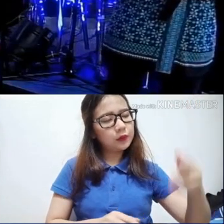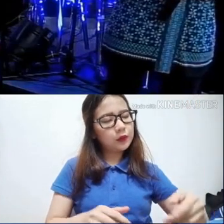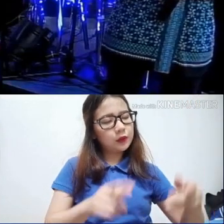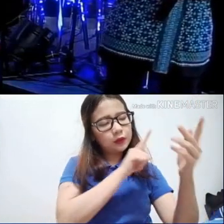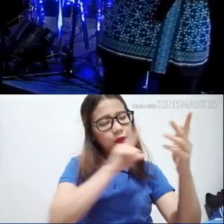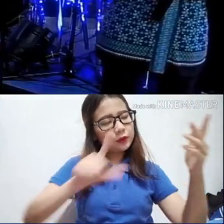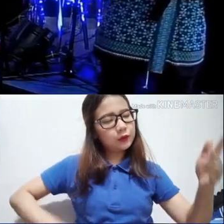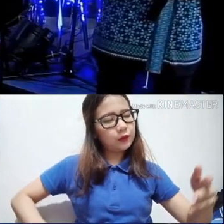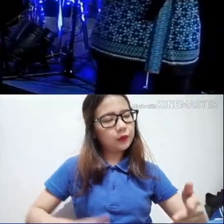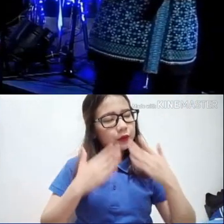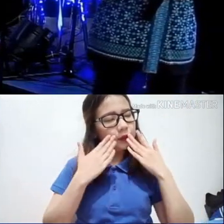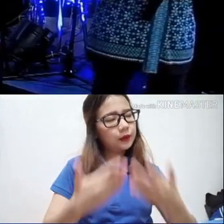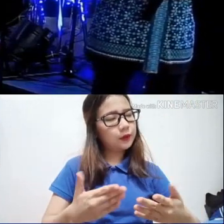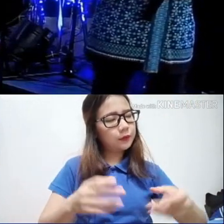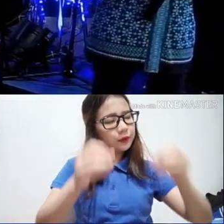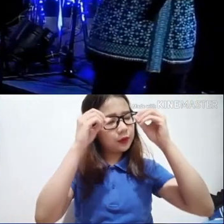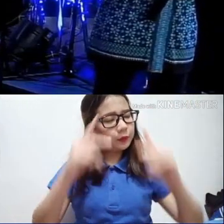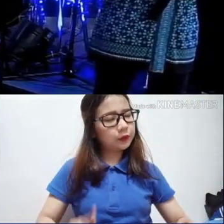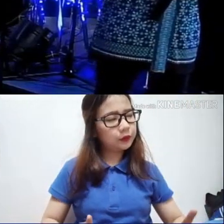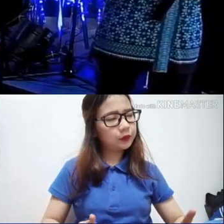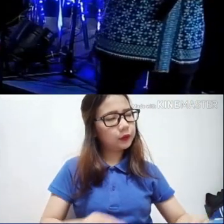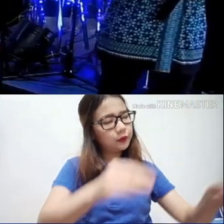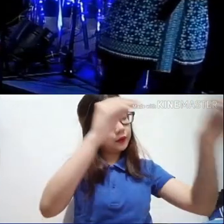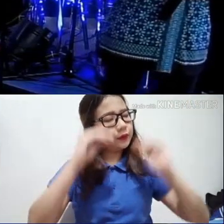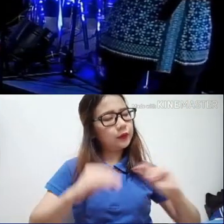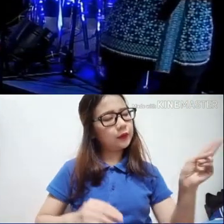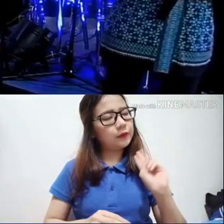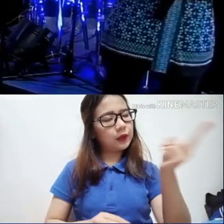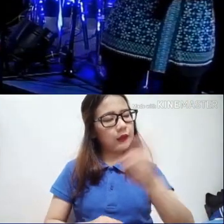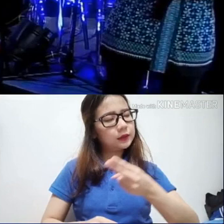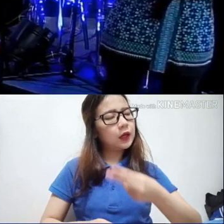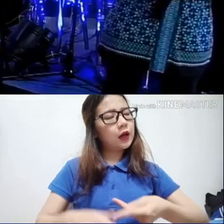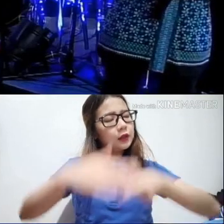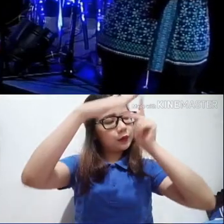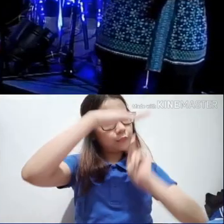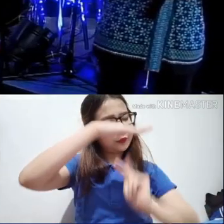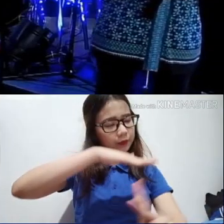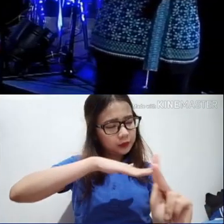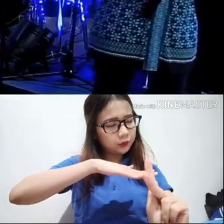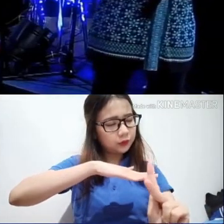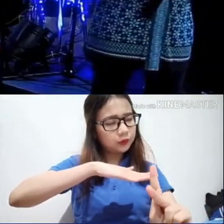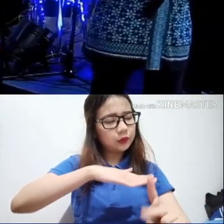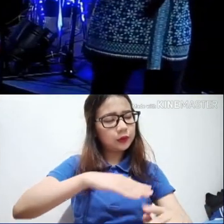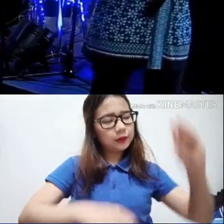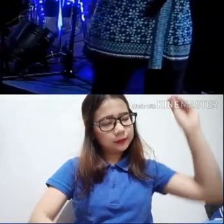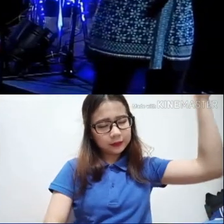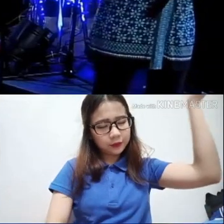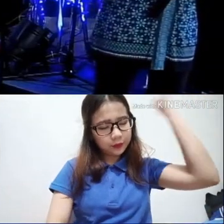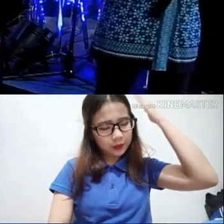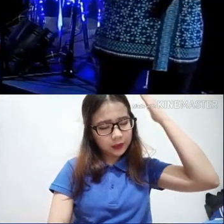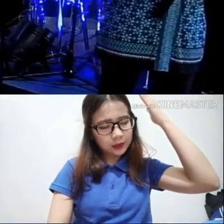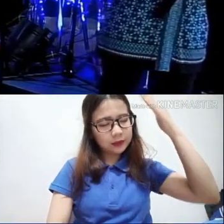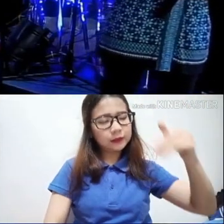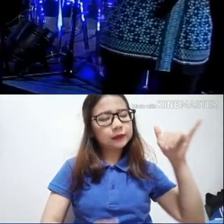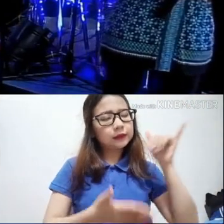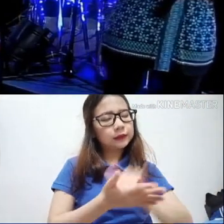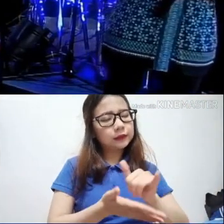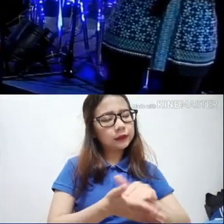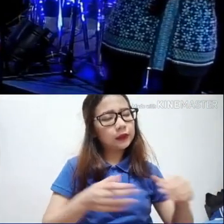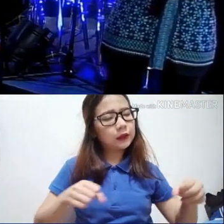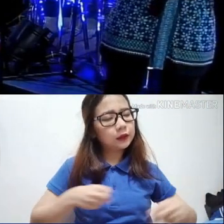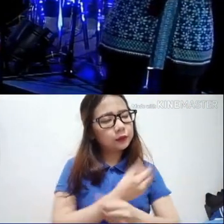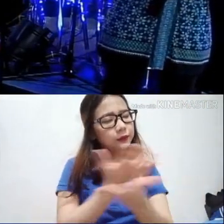mo, Panginoon, at salamat sa grace mo na nagsosustain, Panginoon, sa bawat isa sa amin. Muli, ano pa mang mga bagay na nakikita mo, O Diyos,